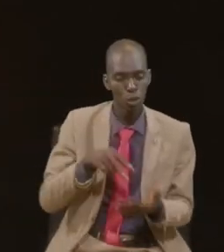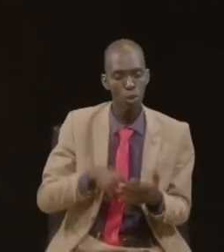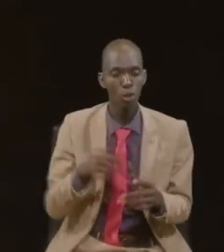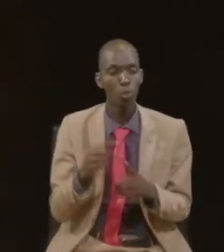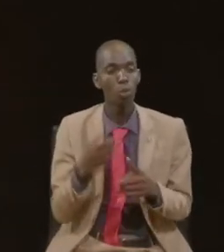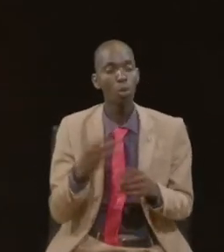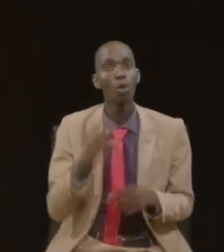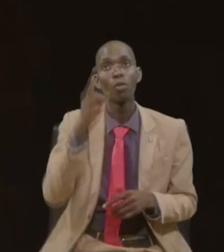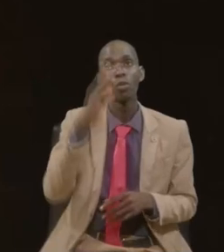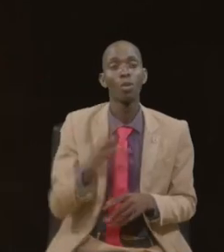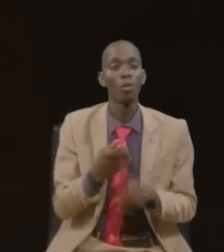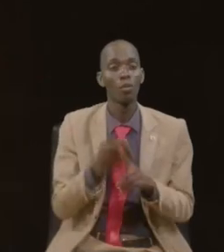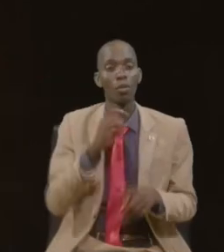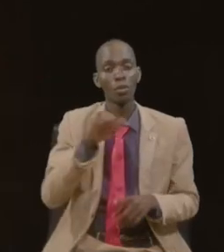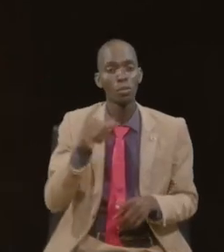lire